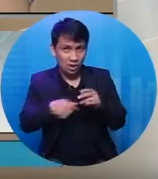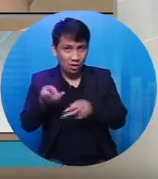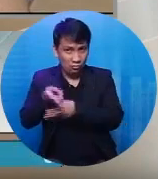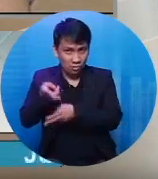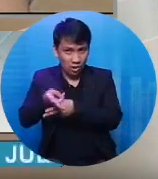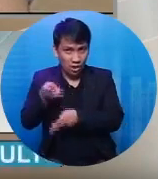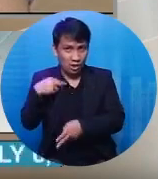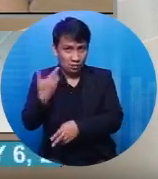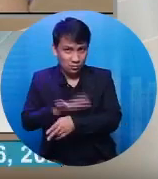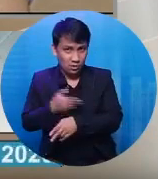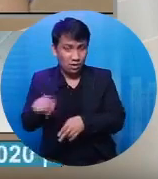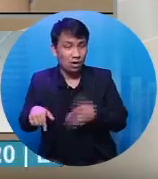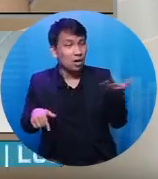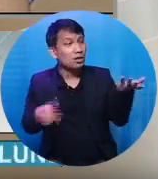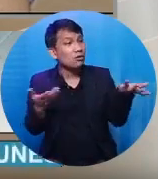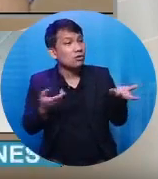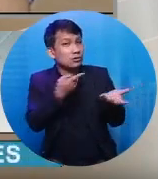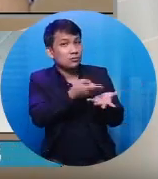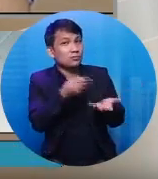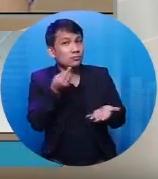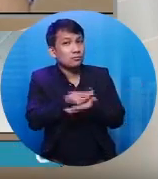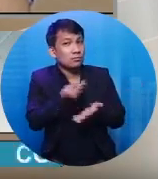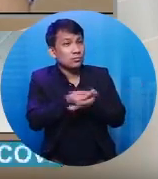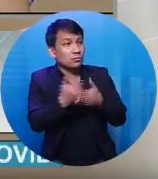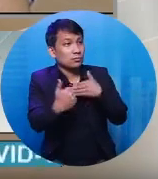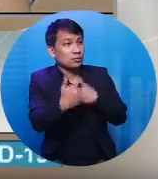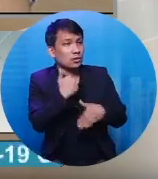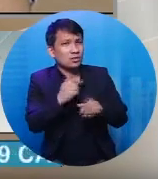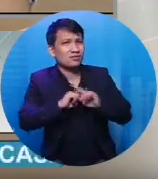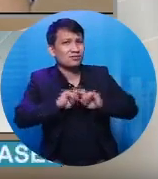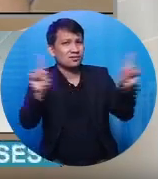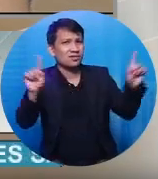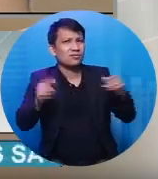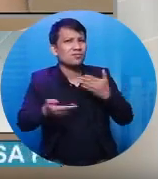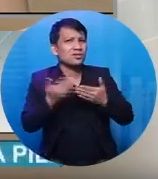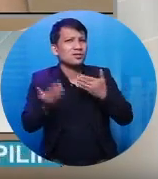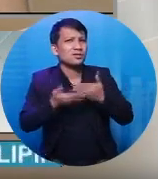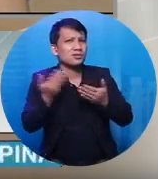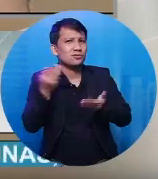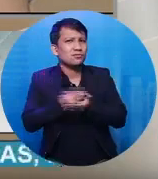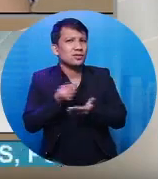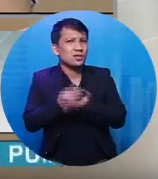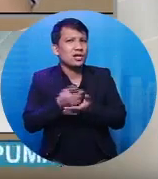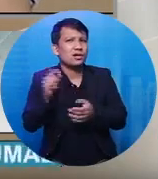ka? Huwag mo sabihin pera lang. Di ba yung pera, madaling kitain.